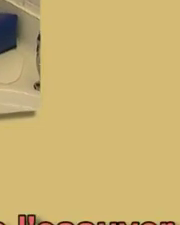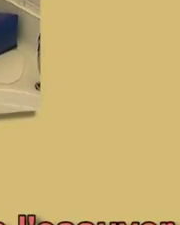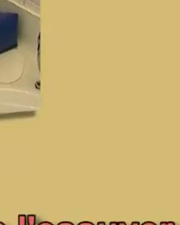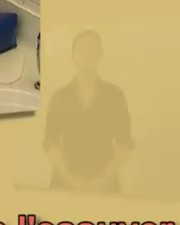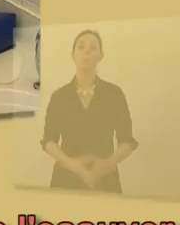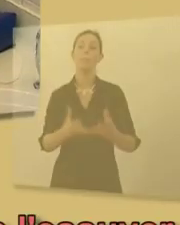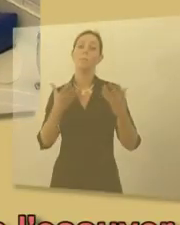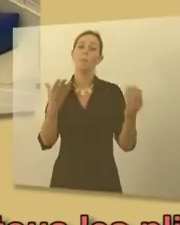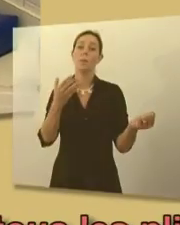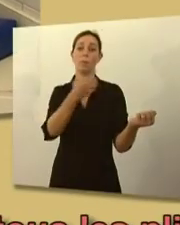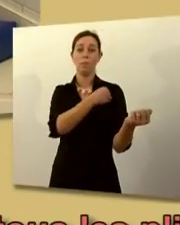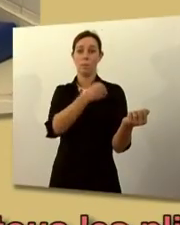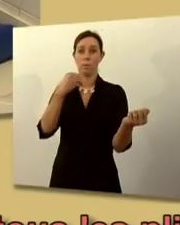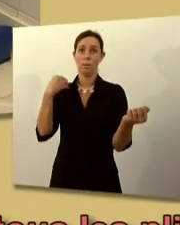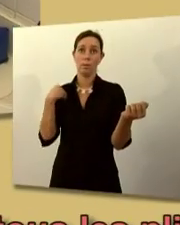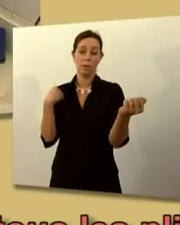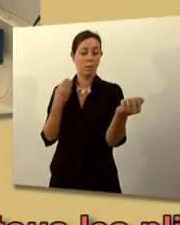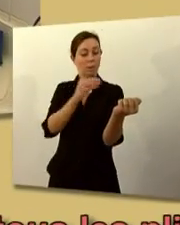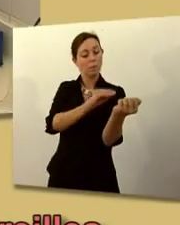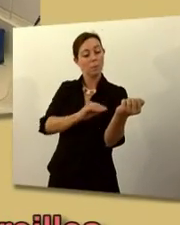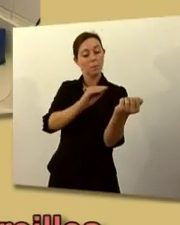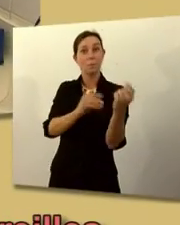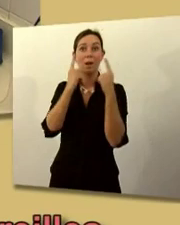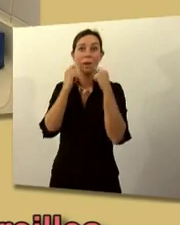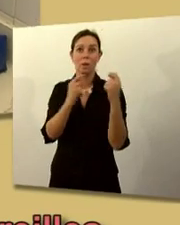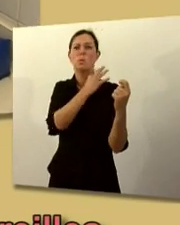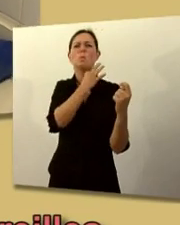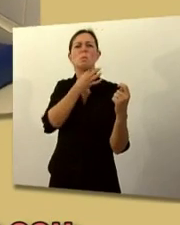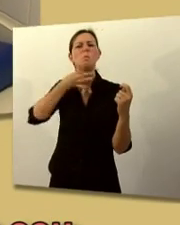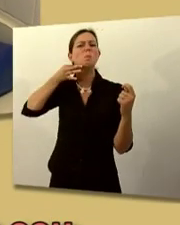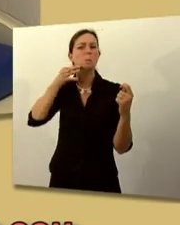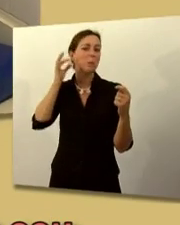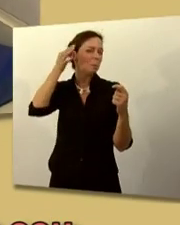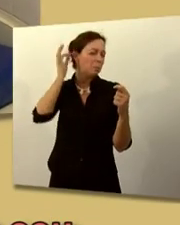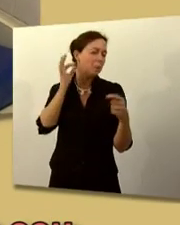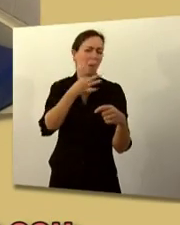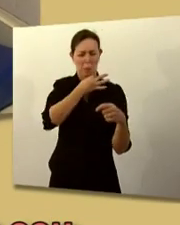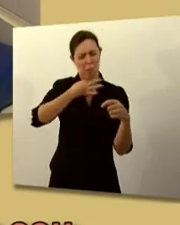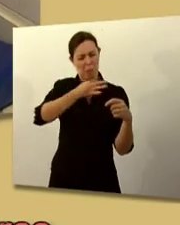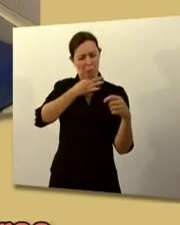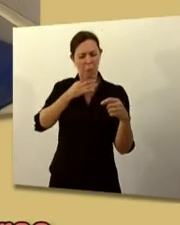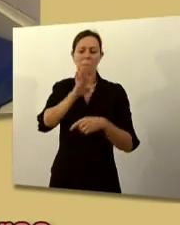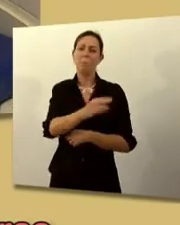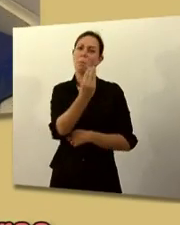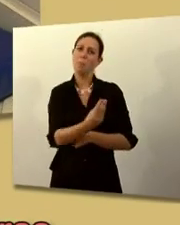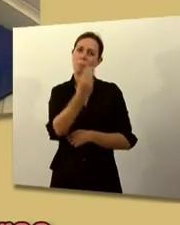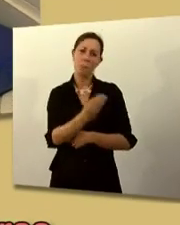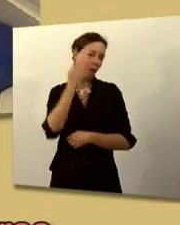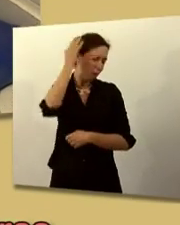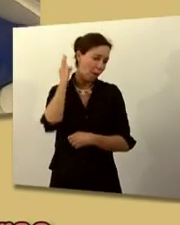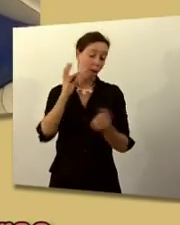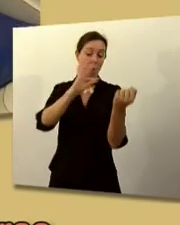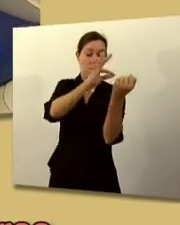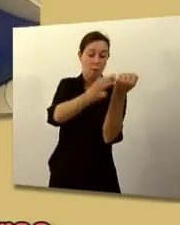pouvez bien l'essuyer et insistez bien dans tous les plis. Derrière les oreilles, les plis du cou, sous les bras, les plis de